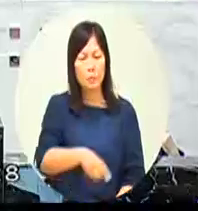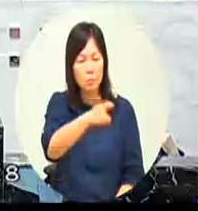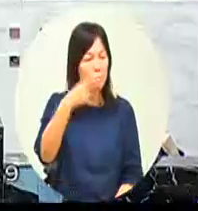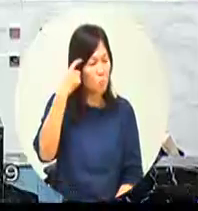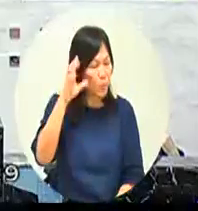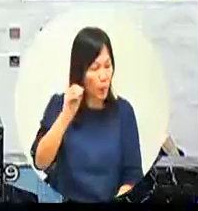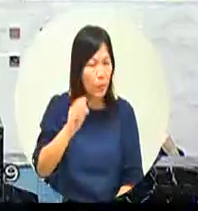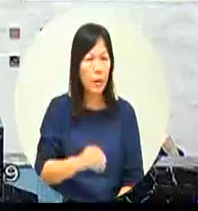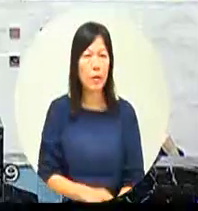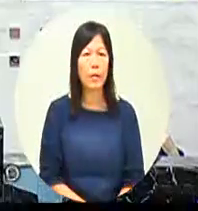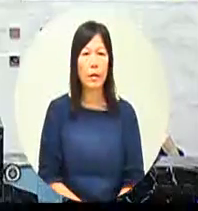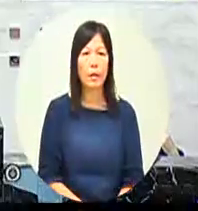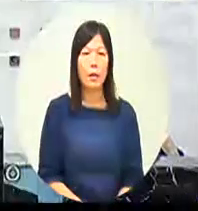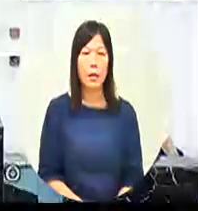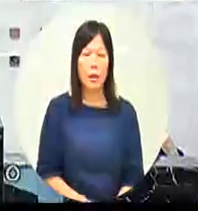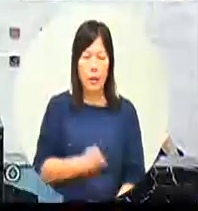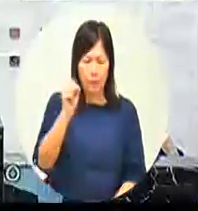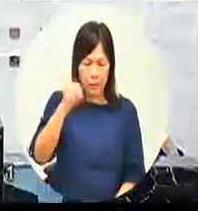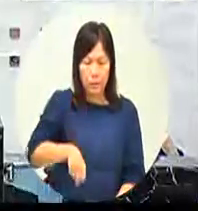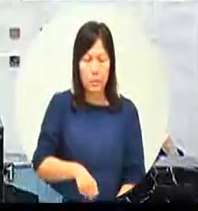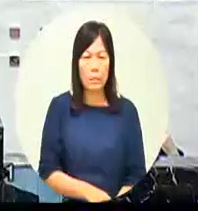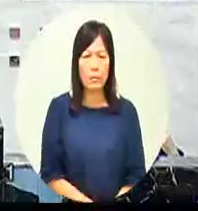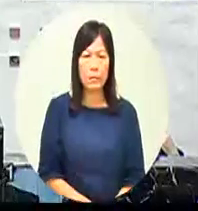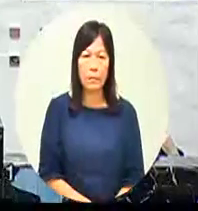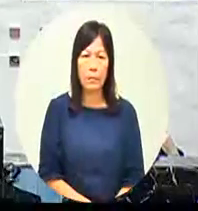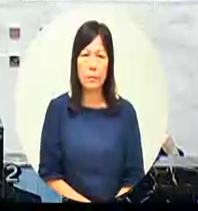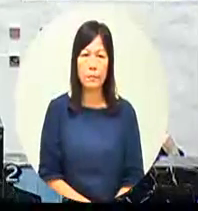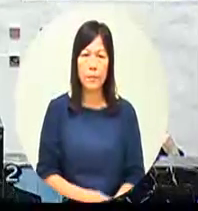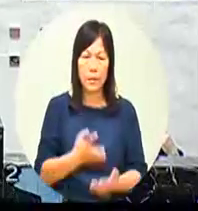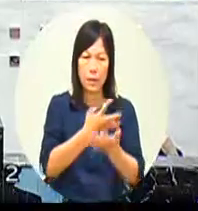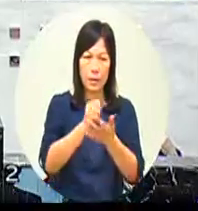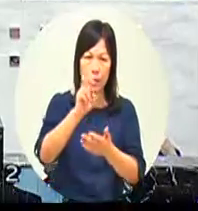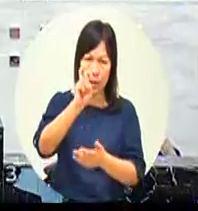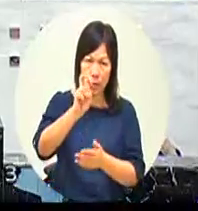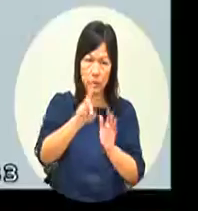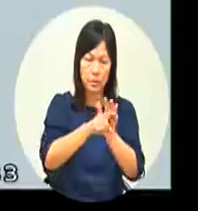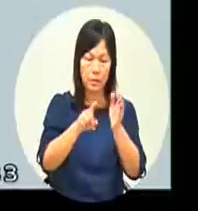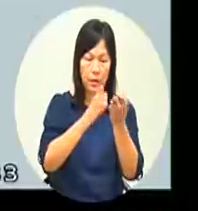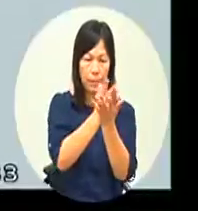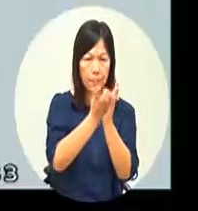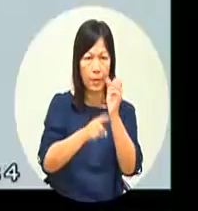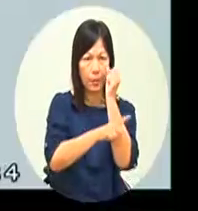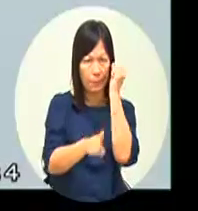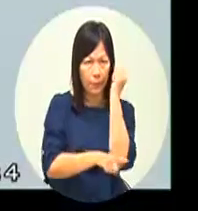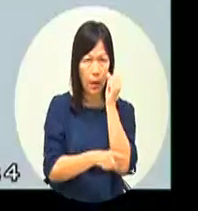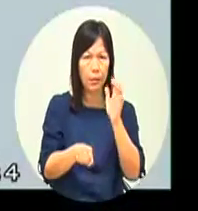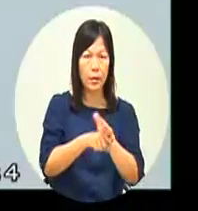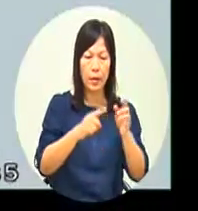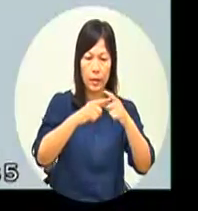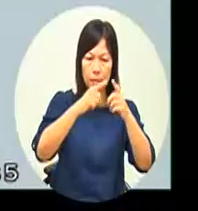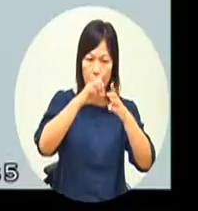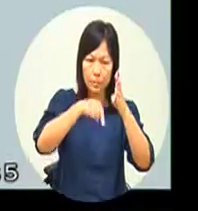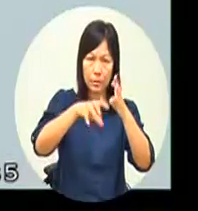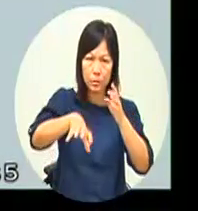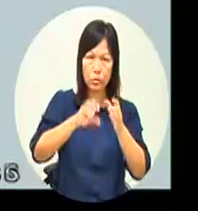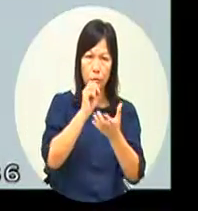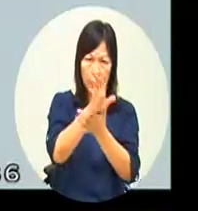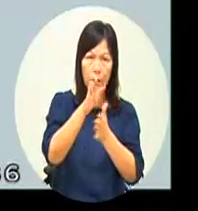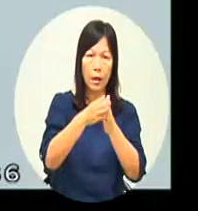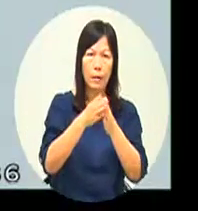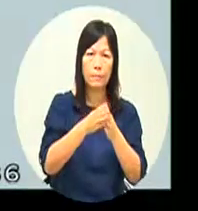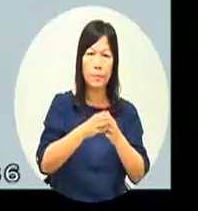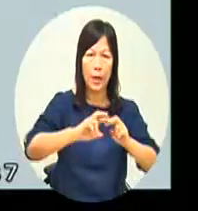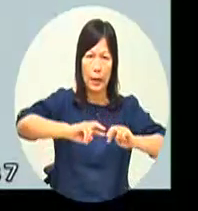见，准予备查。 案号二十类别法规报告机关高雄市政府人事处案